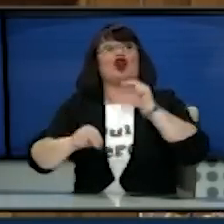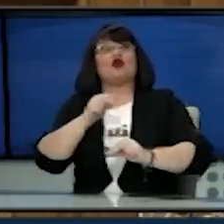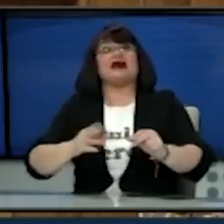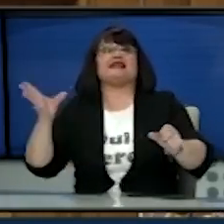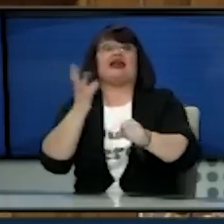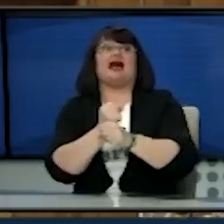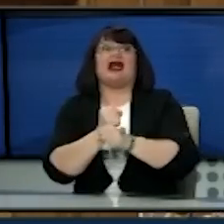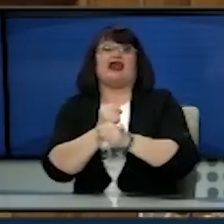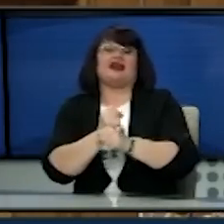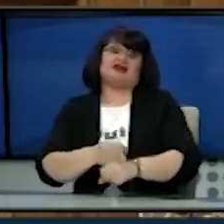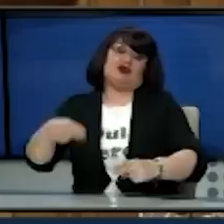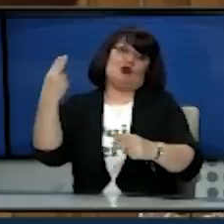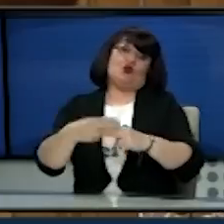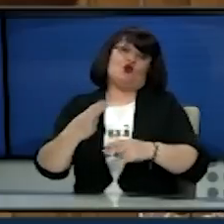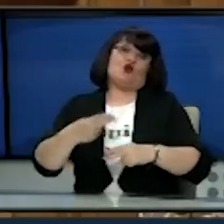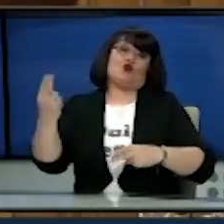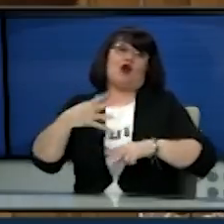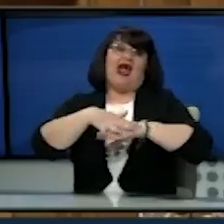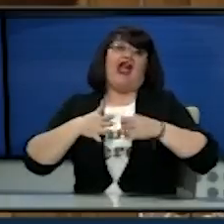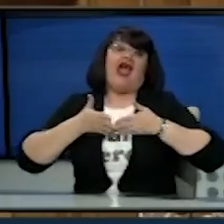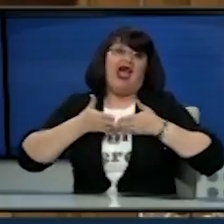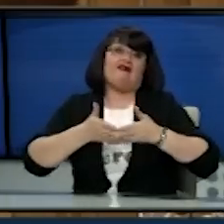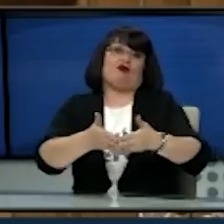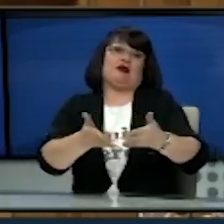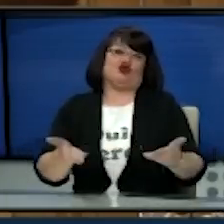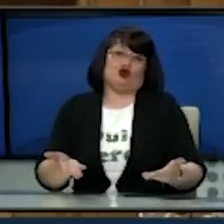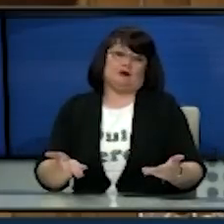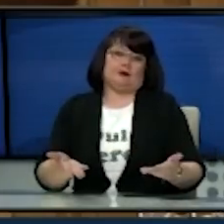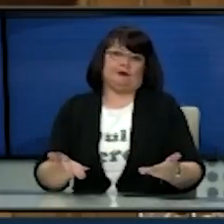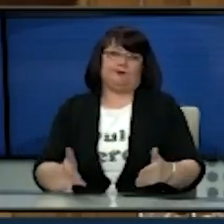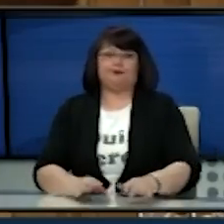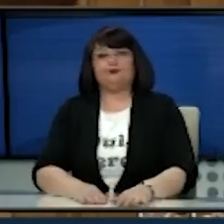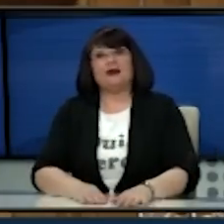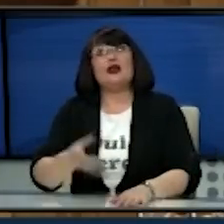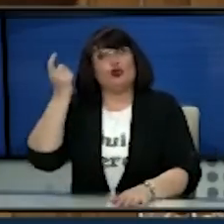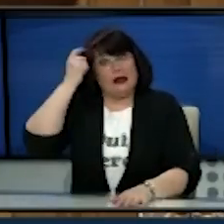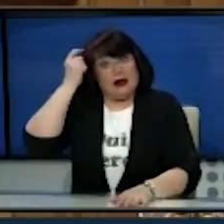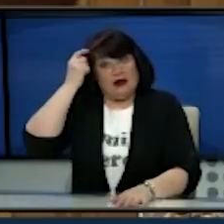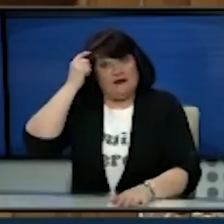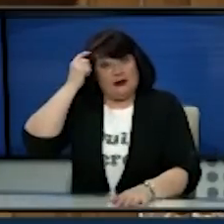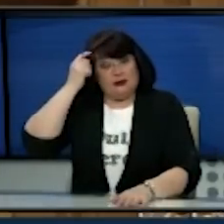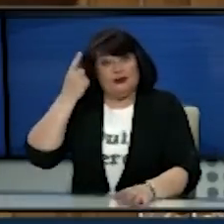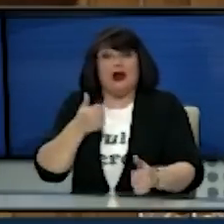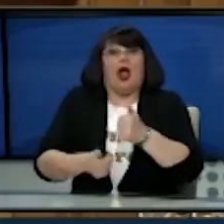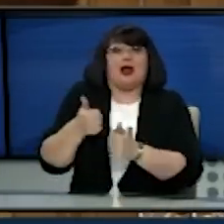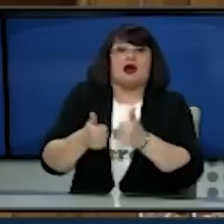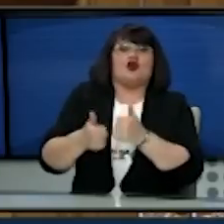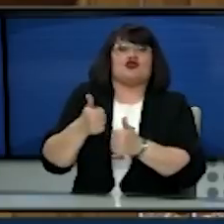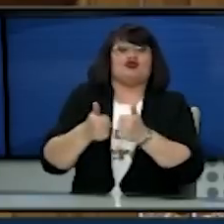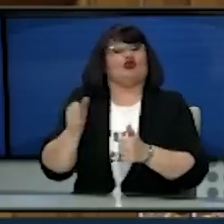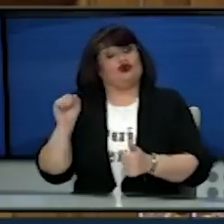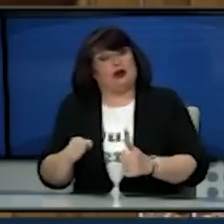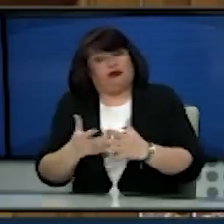θα είναι ο εκλεκτός αυτών των μεγάλων αφεντικών. Κατανοητό, ο ανταγωνισμός είναι